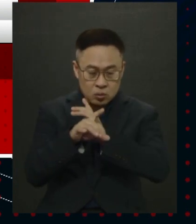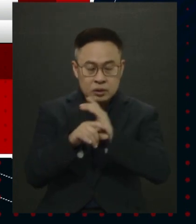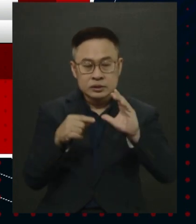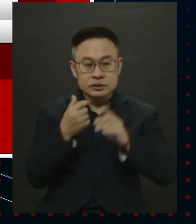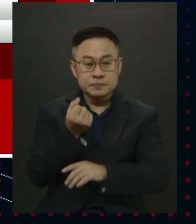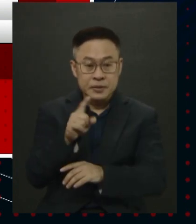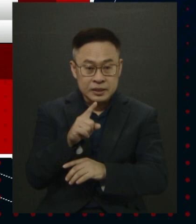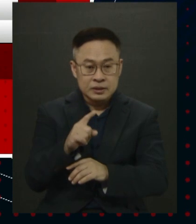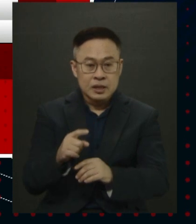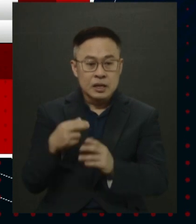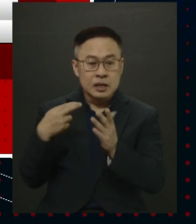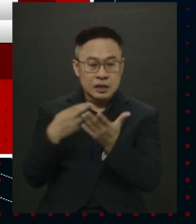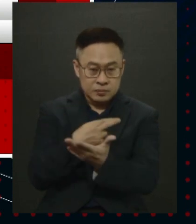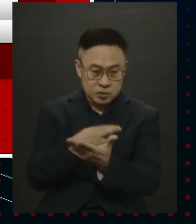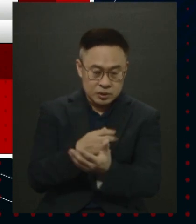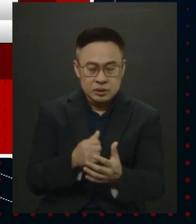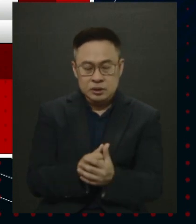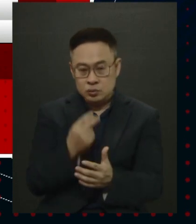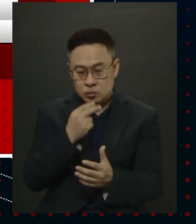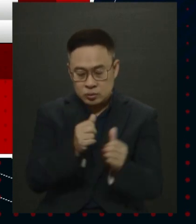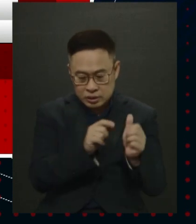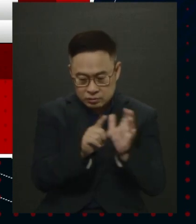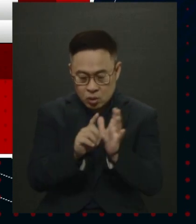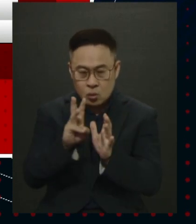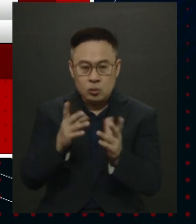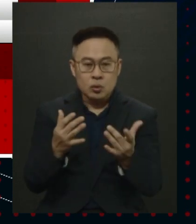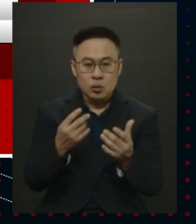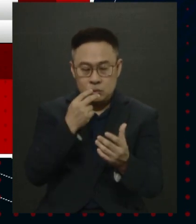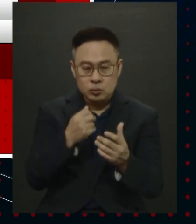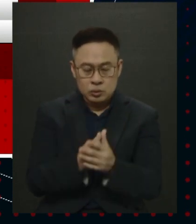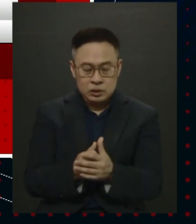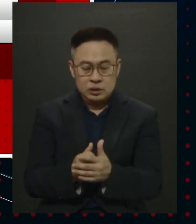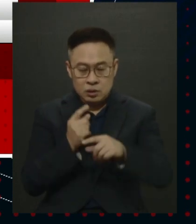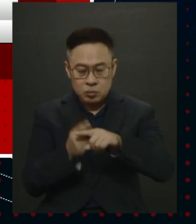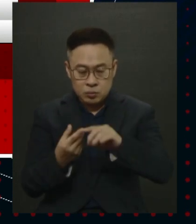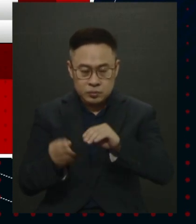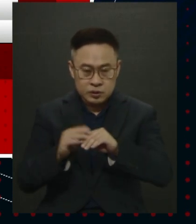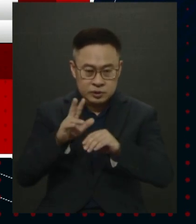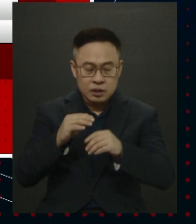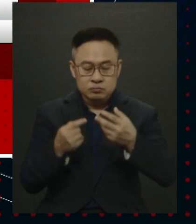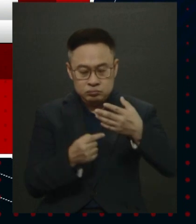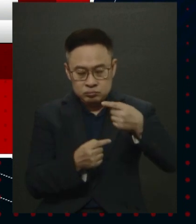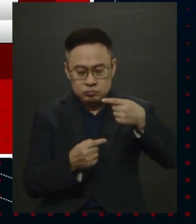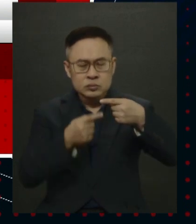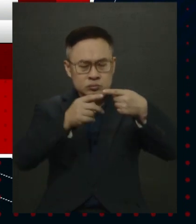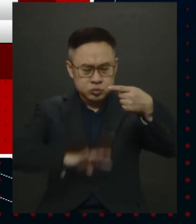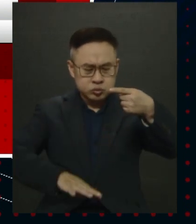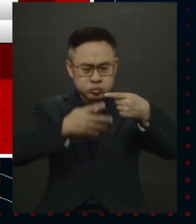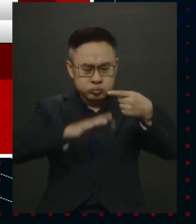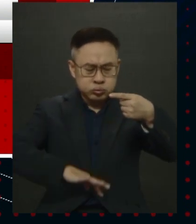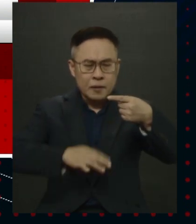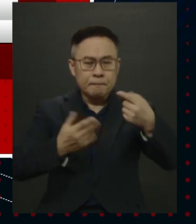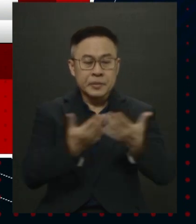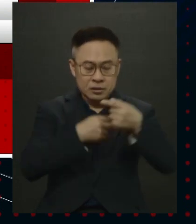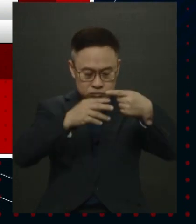เพิ่งแข่งขันไปแค่ 6เกมเพราฉะนั้นเนี่ยการได้3คะแนนใน 1นัดเนี่ยอันดับมีโอกาสขยับสูงเลยก็เดี๋ยวต้องรอดูนะฮะใน